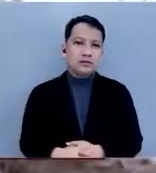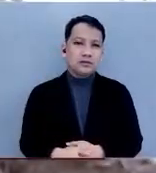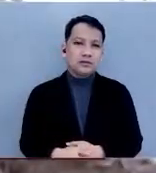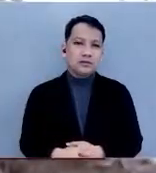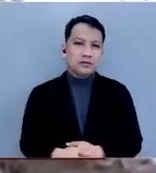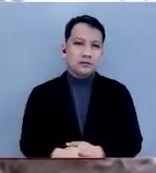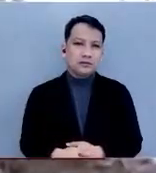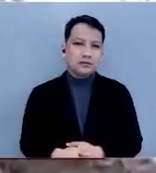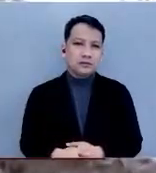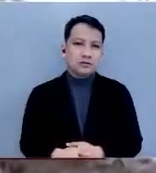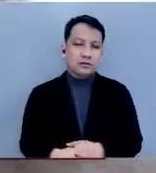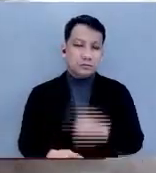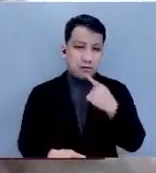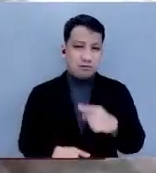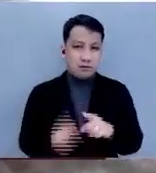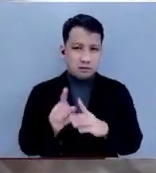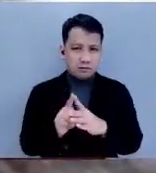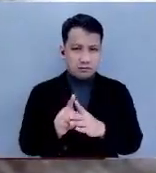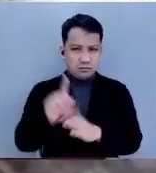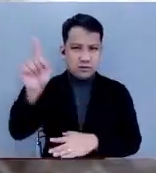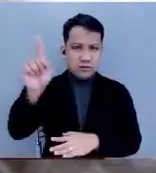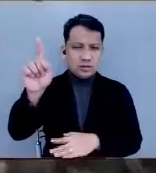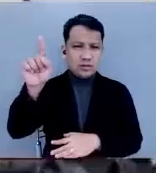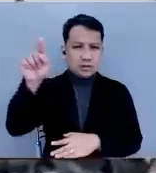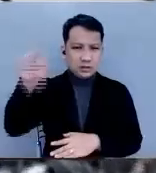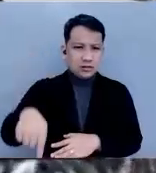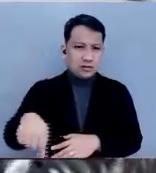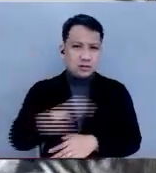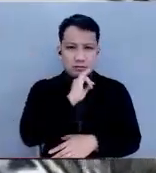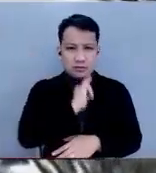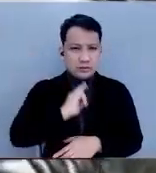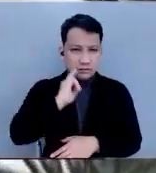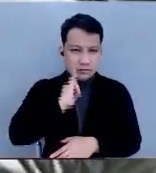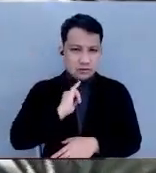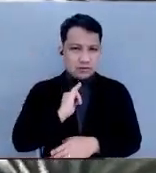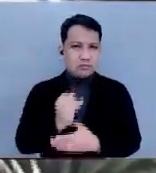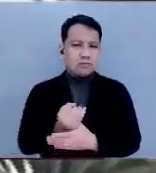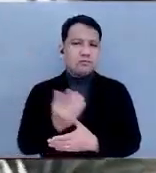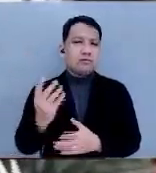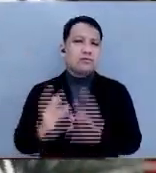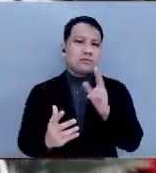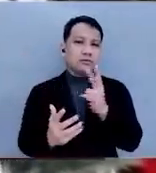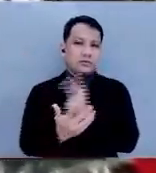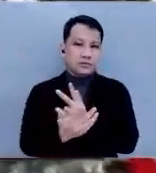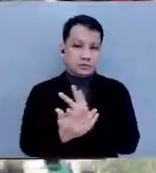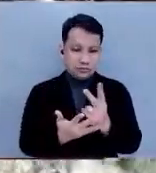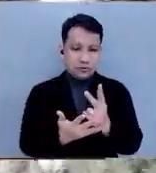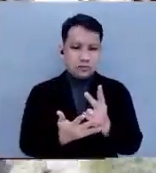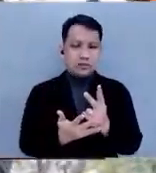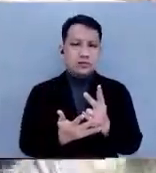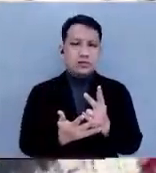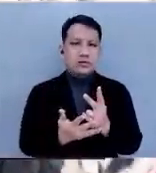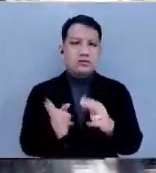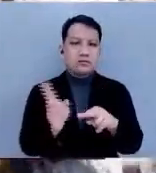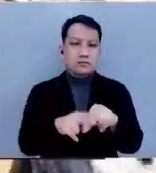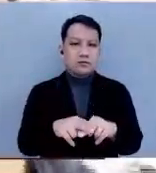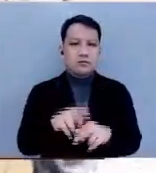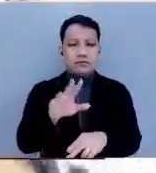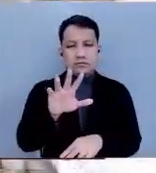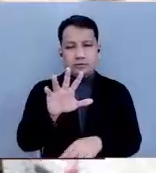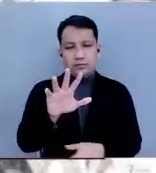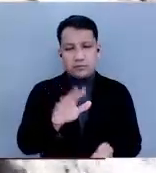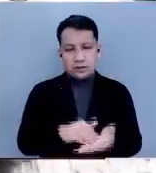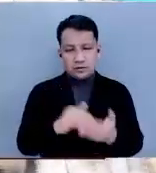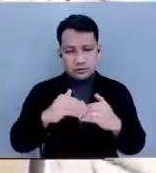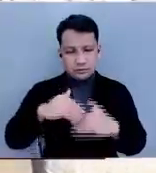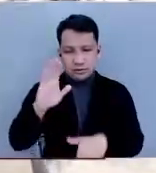Napuruhan din daw ng Hamas ang mga base militar ng Israel. Sa mahigit 3 linggo ng digmaan, umakyat na sa higit 5,000 ang patay